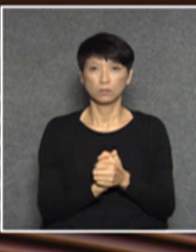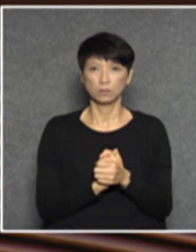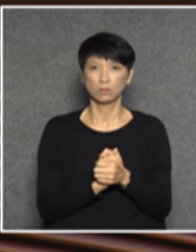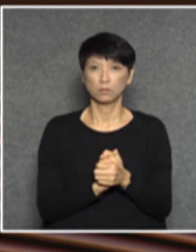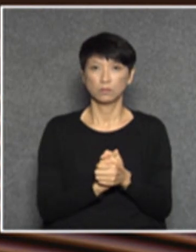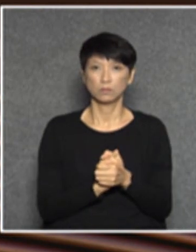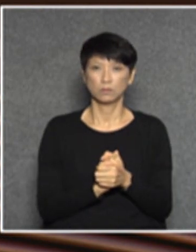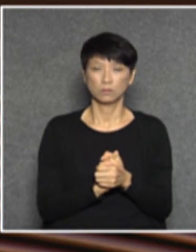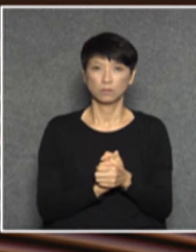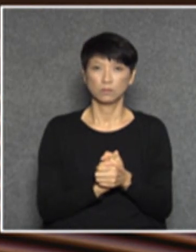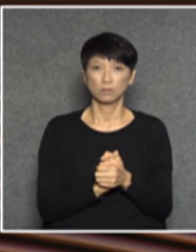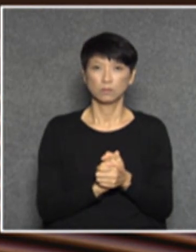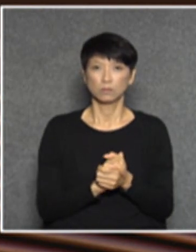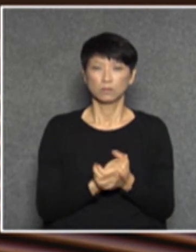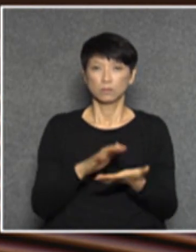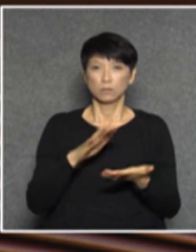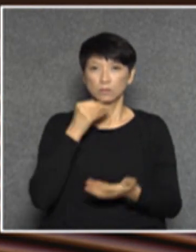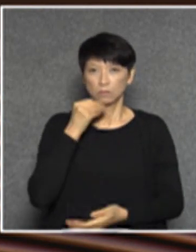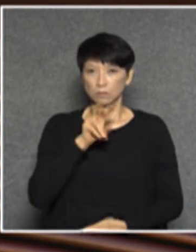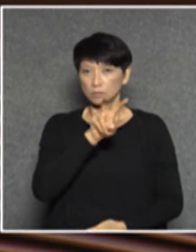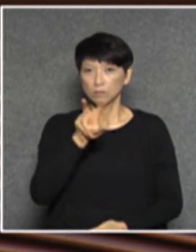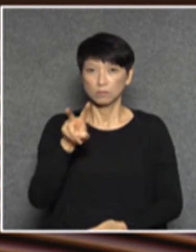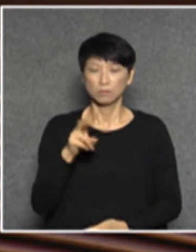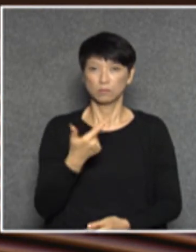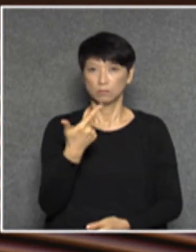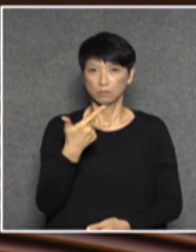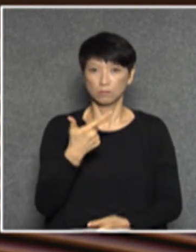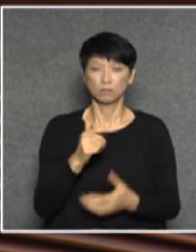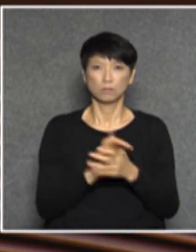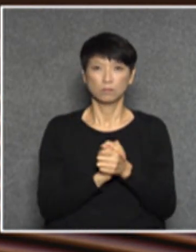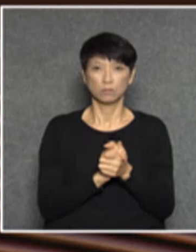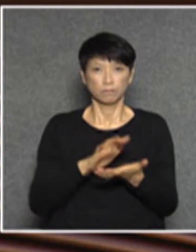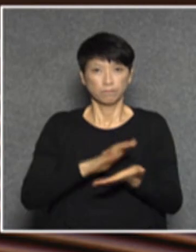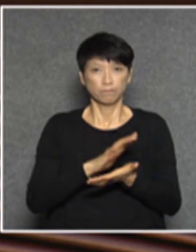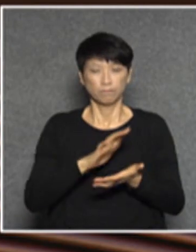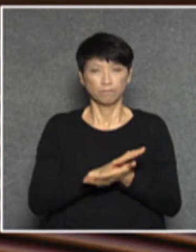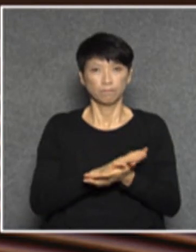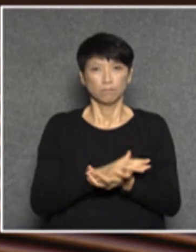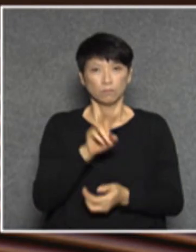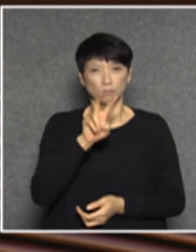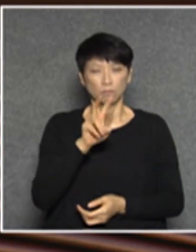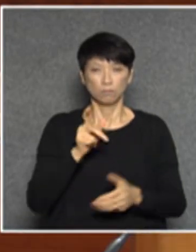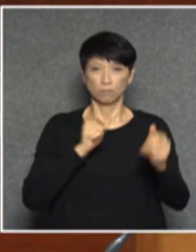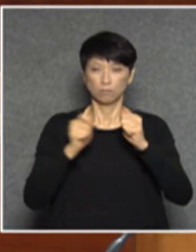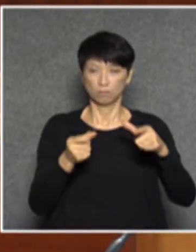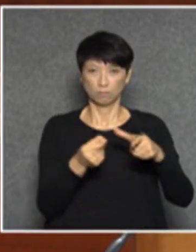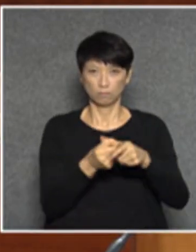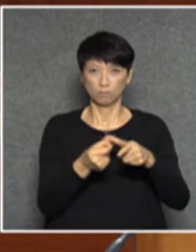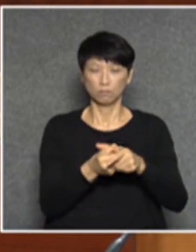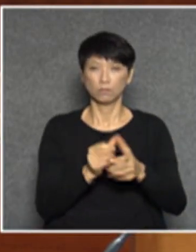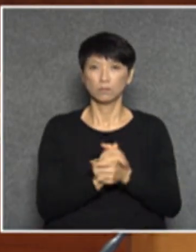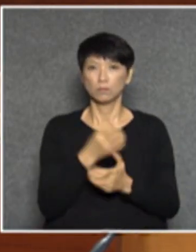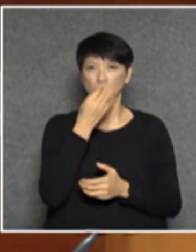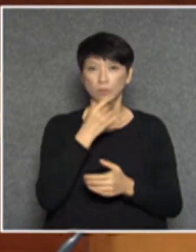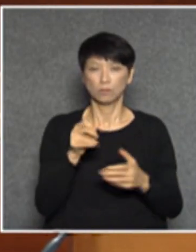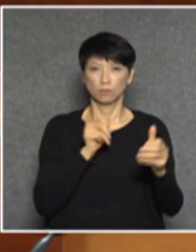有經歷過不少風浪和考驗、身經百戰的券商，香港股民亦